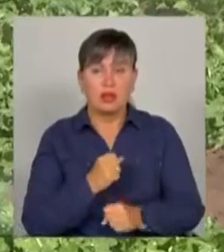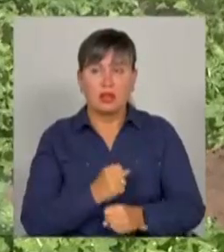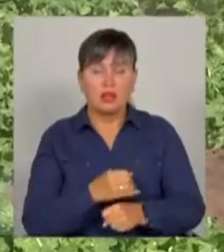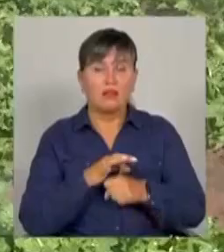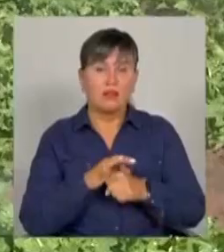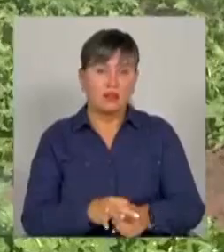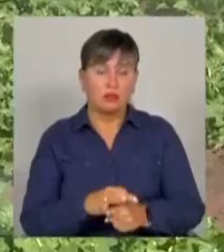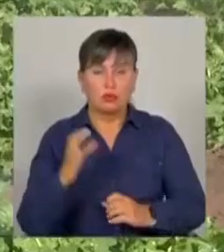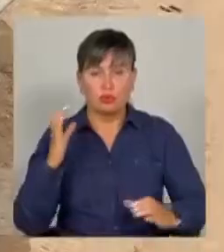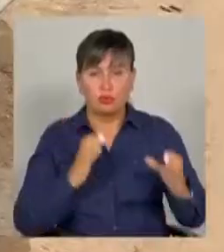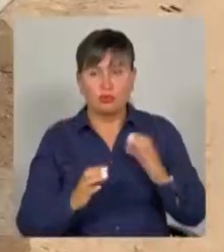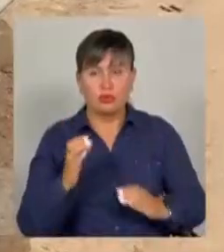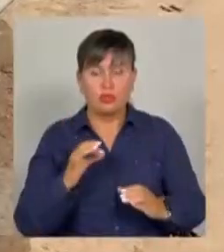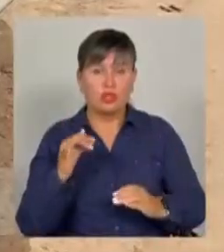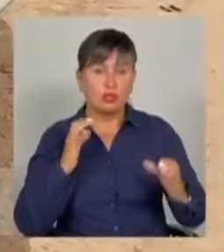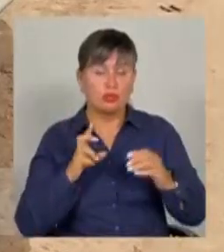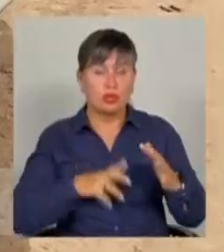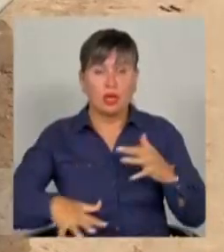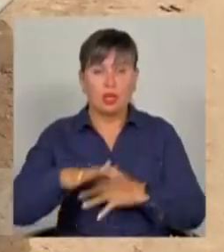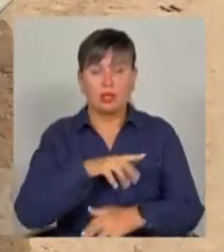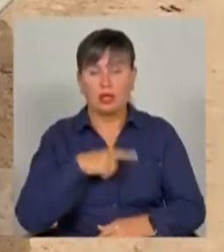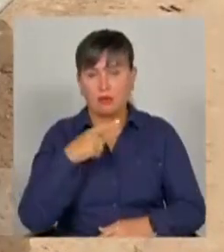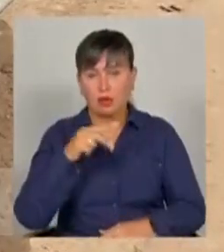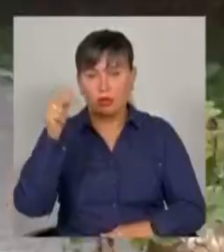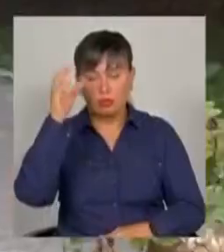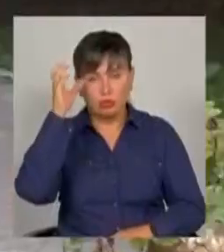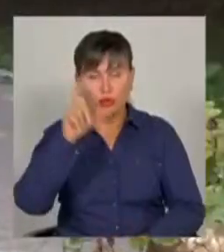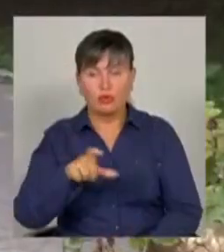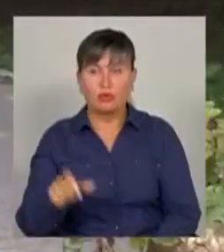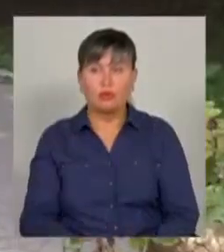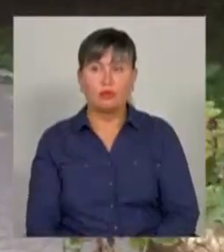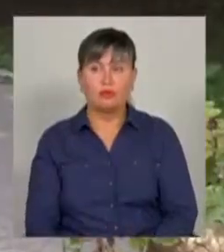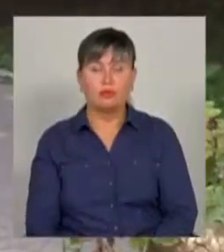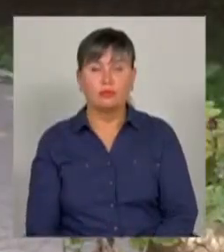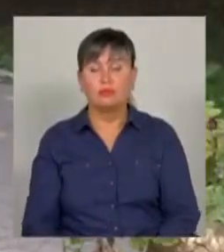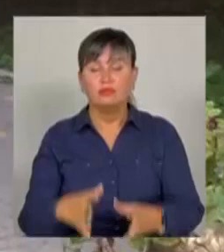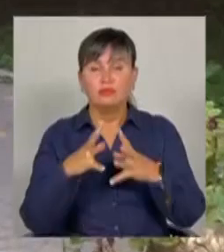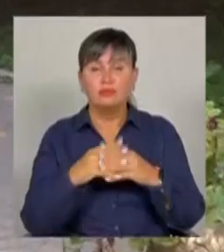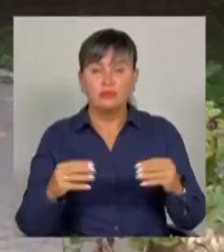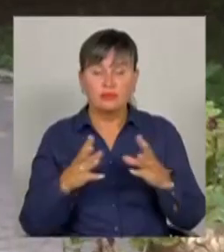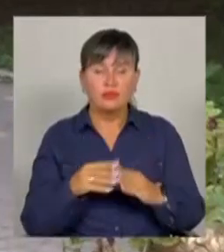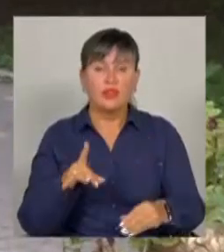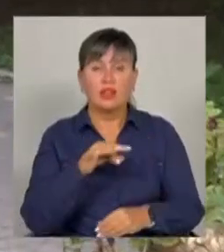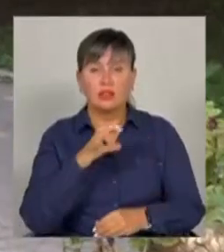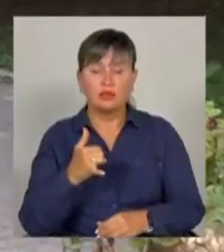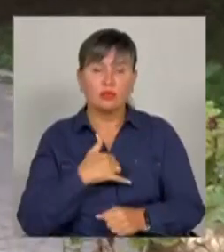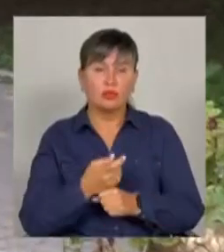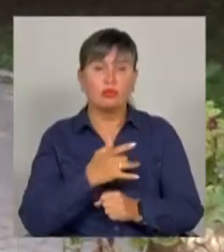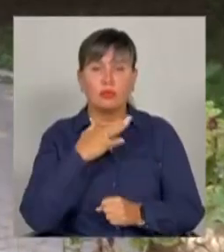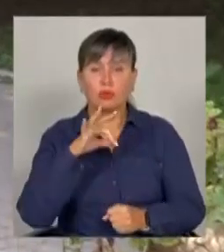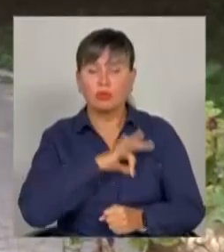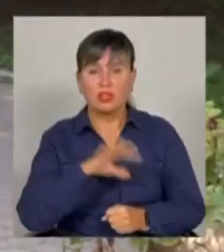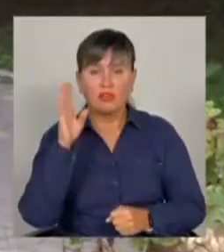ведущие аграрные университеты и институты страны, отмечают ученые. И хлопок, и рис у нас очень много употребляет